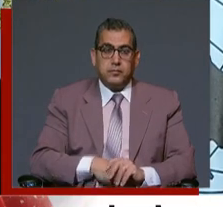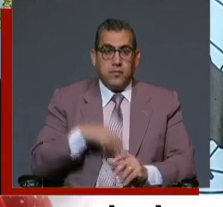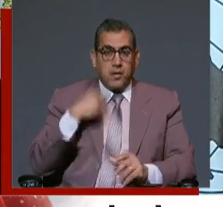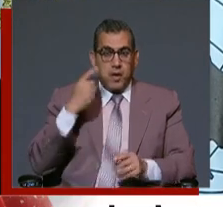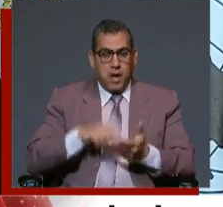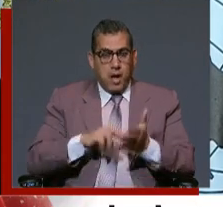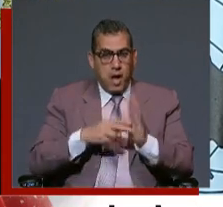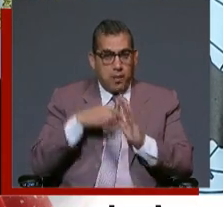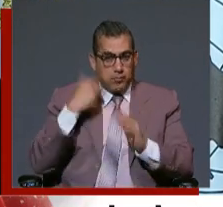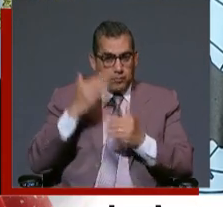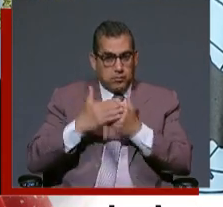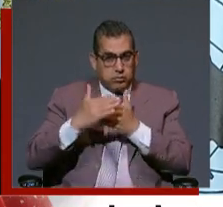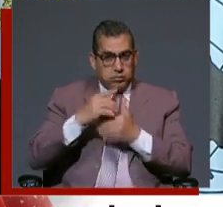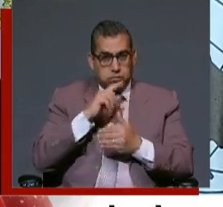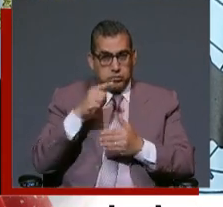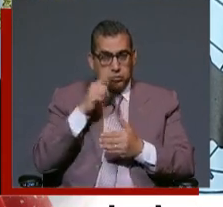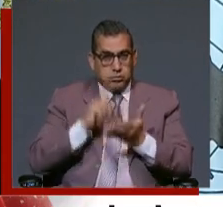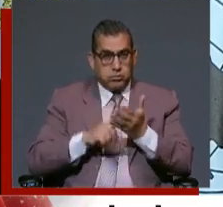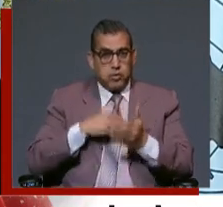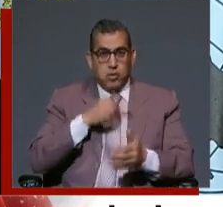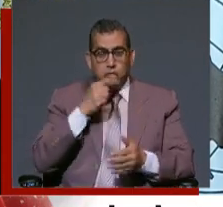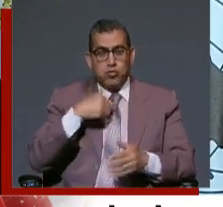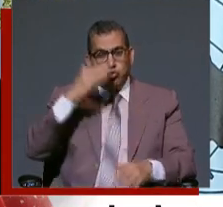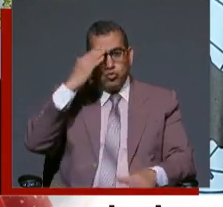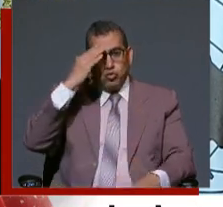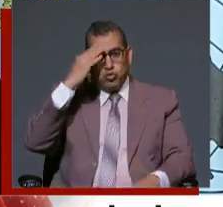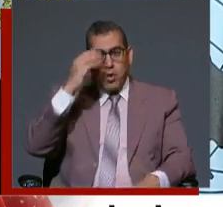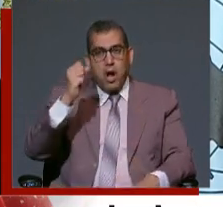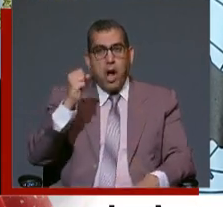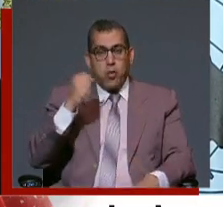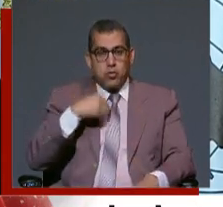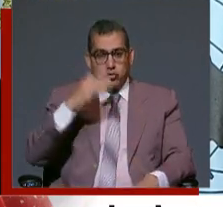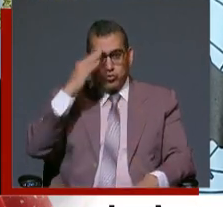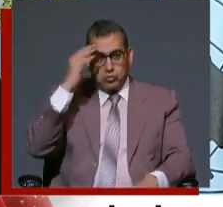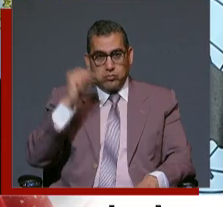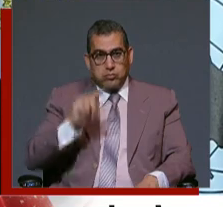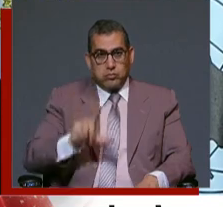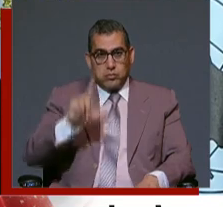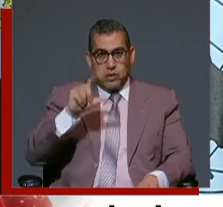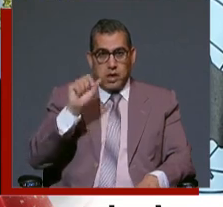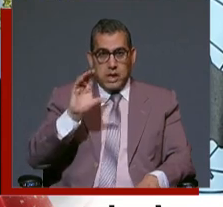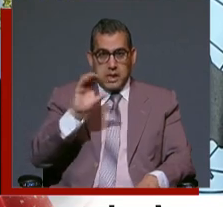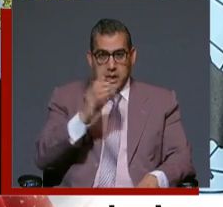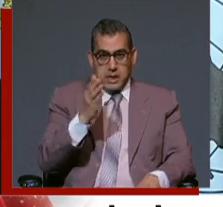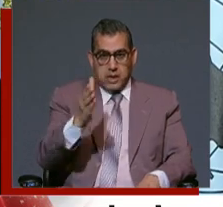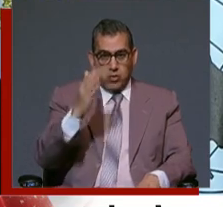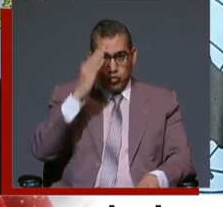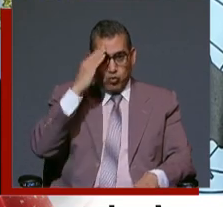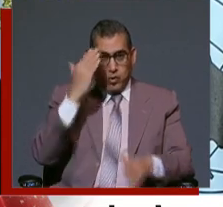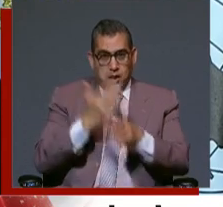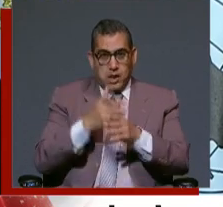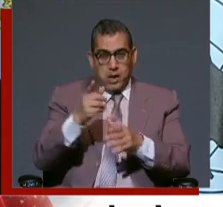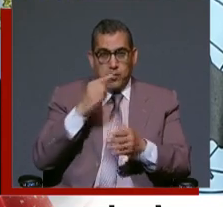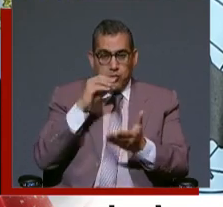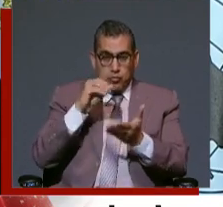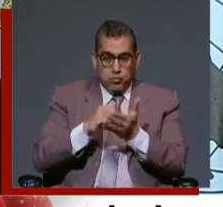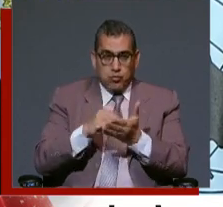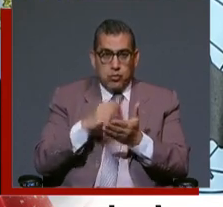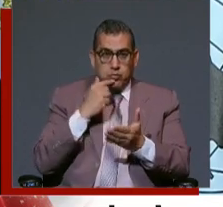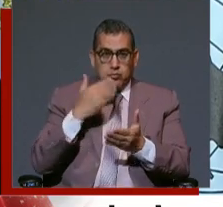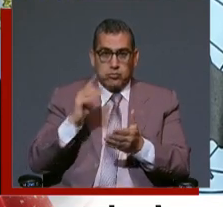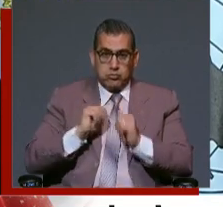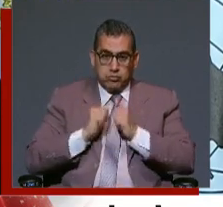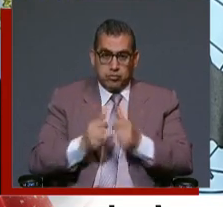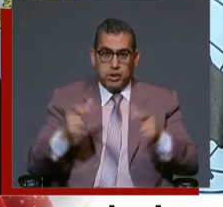ختام كلمتي إلا أن أتوجه بكل الشكر والتقدير لفخامة السيد الرئيس عبد الفتاح السيسي على رعايته الكريمة